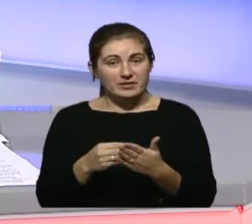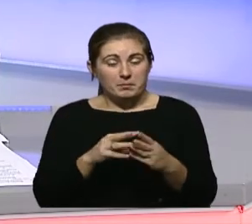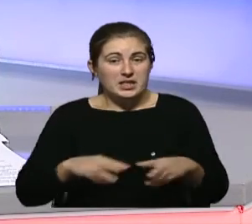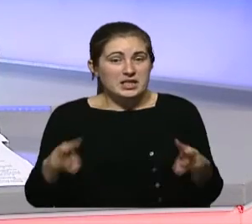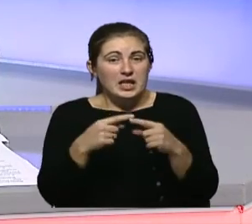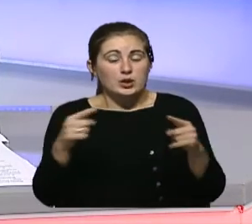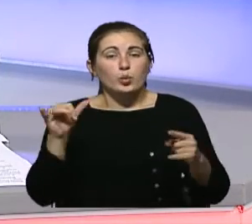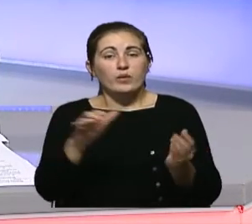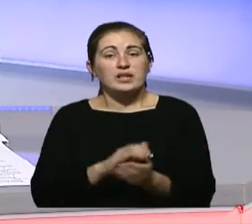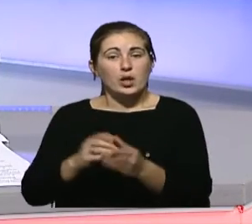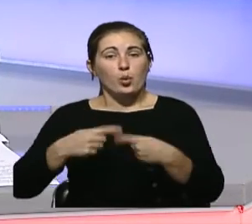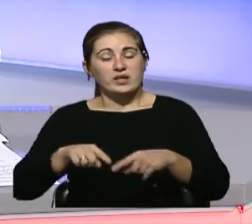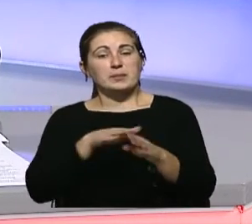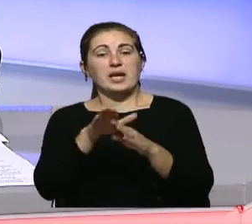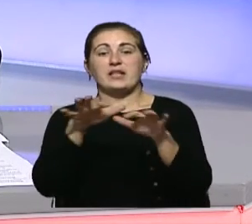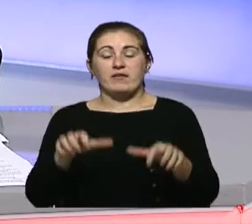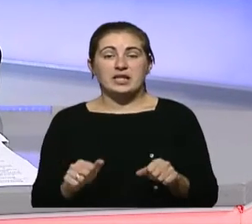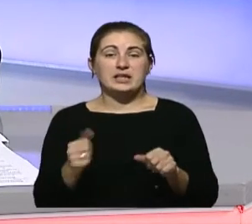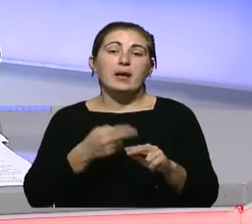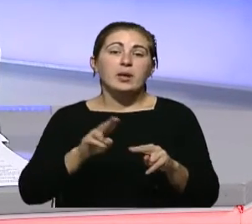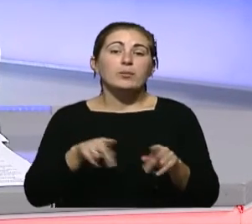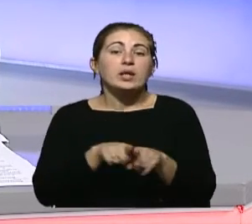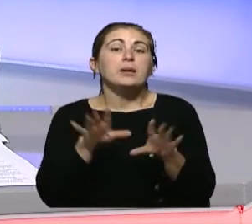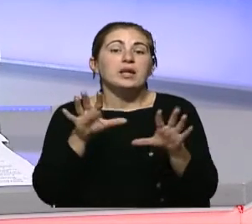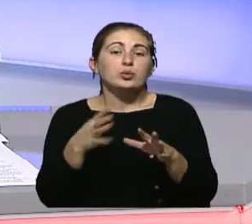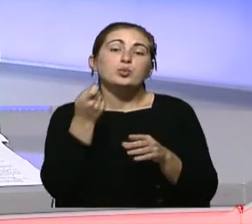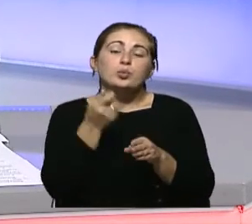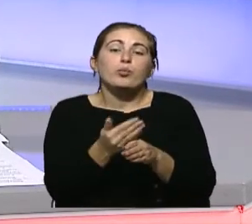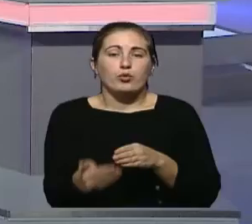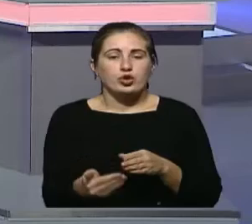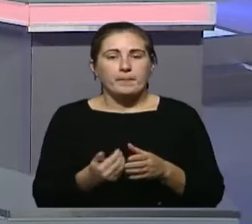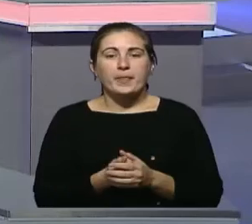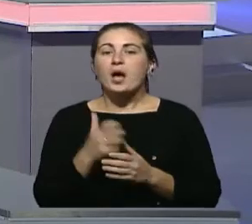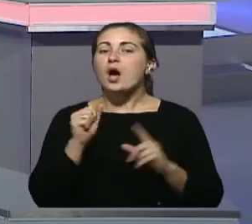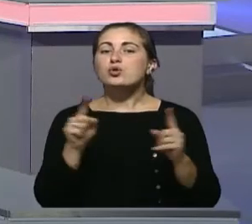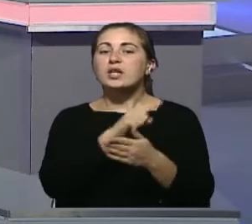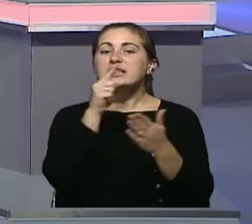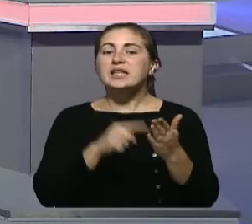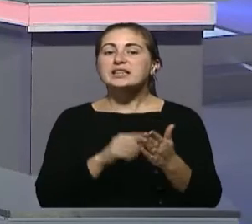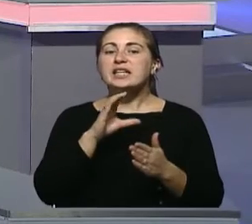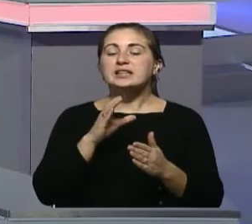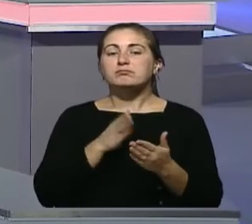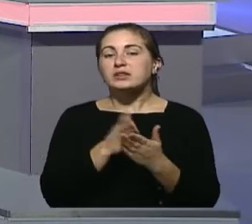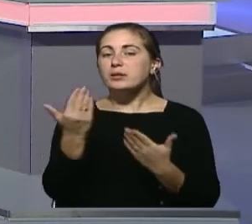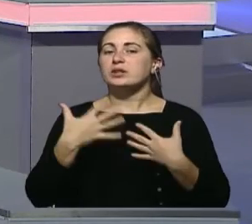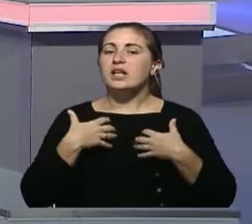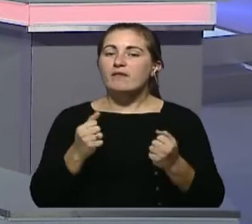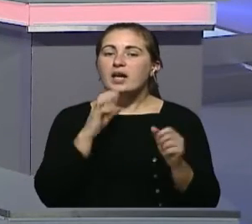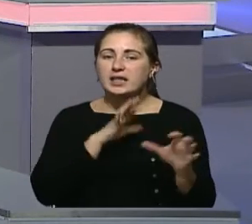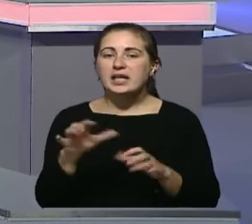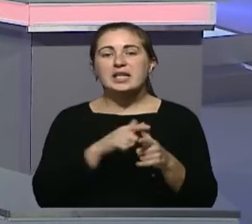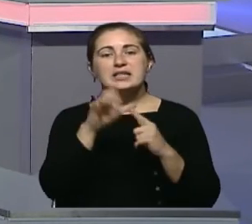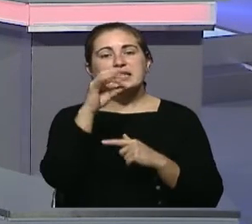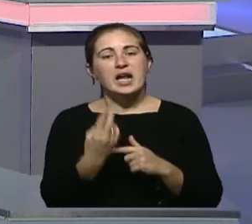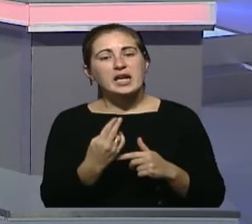разные у федеральных органов исполнительной власти, поэтому это и происходит чуть позже. Ну вот, а что касается сферы здравоохранения или социальной сферы или